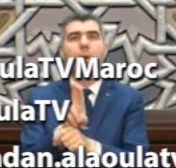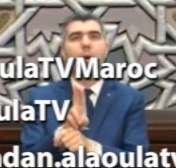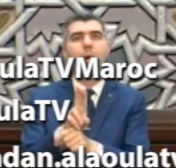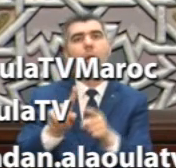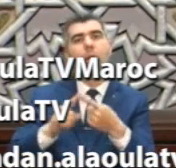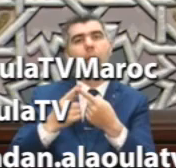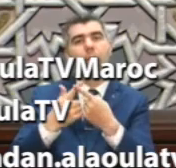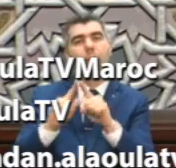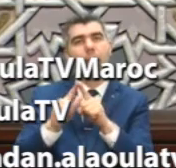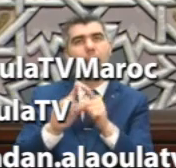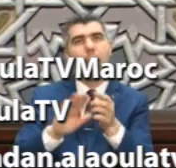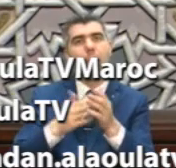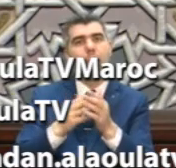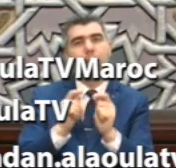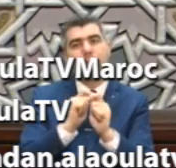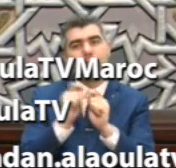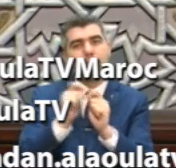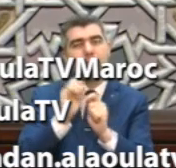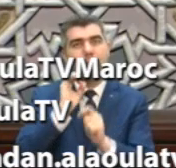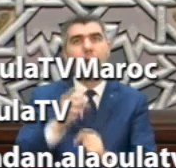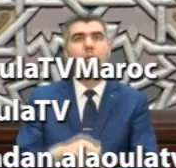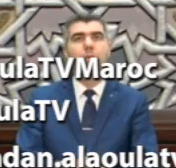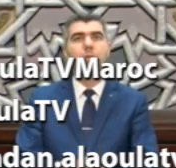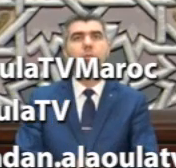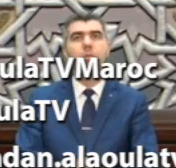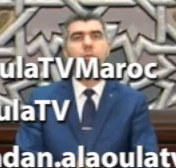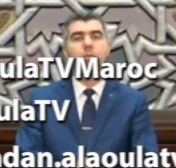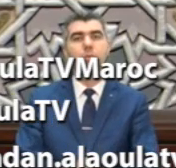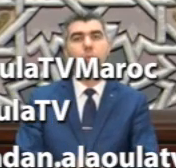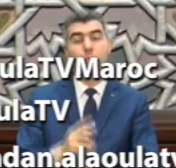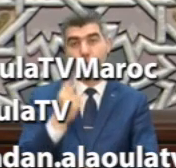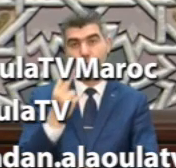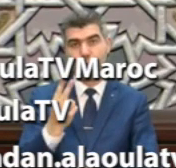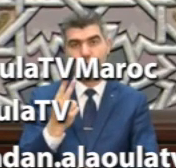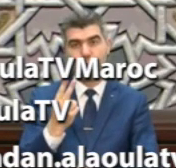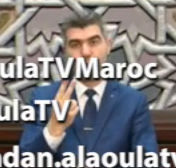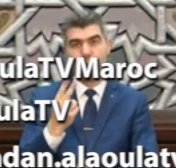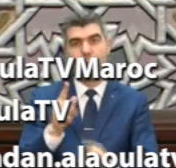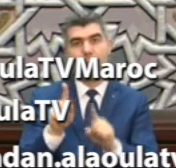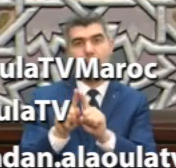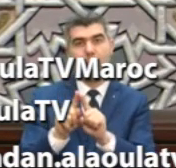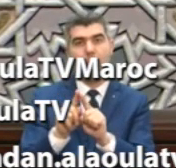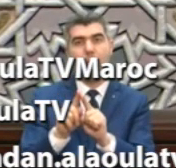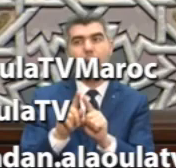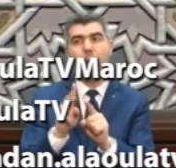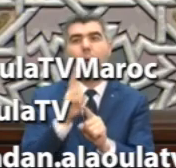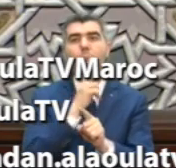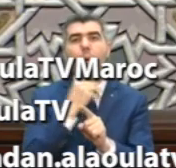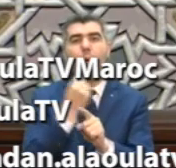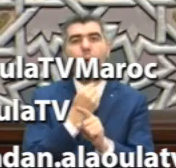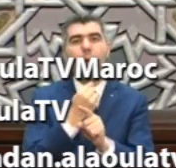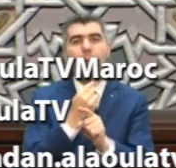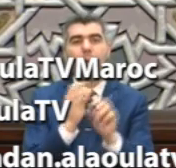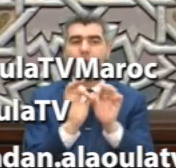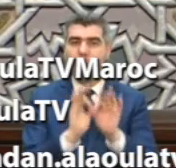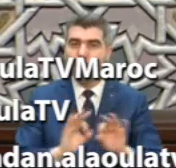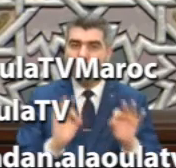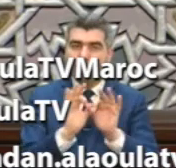تريد في مجال الإحاطة، 2 ديال المعارضة طبعا